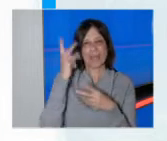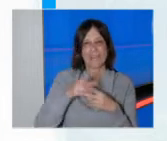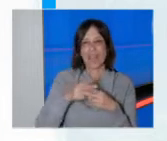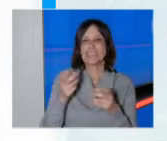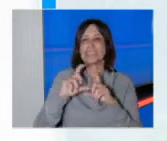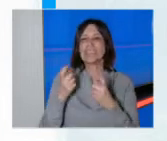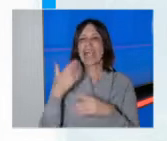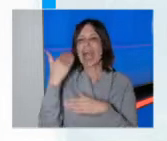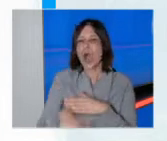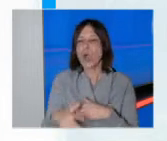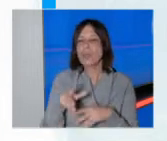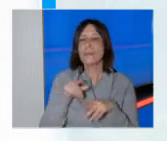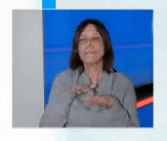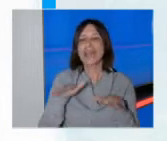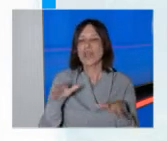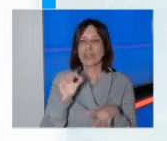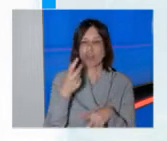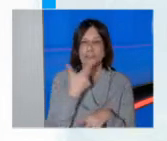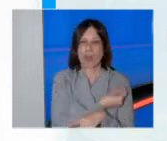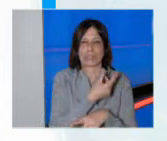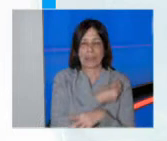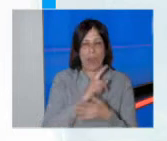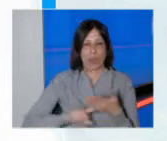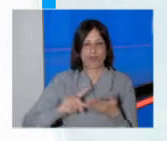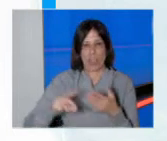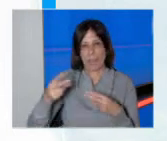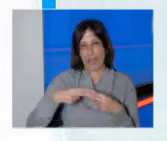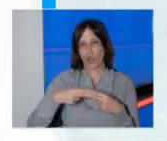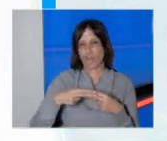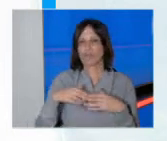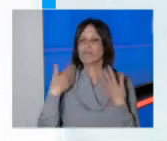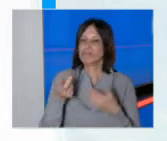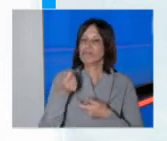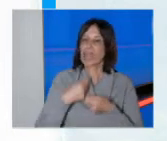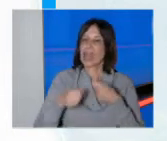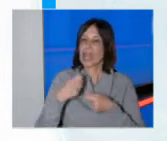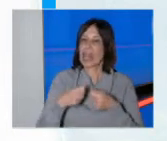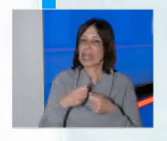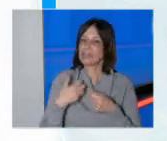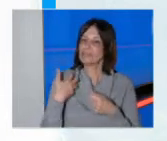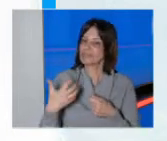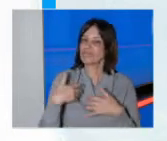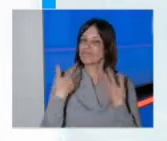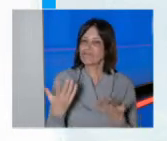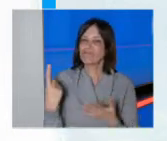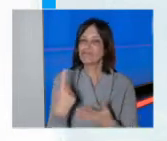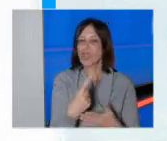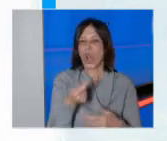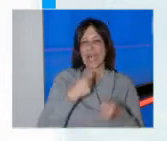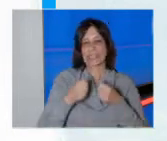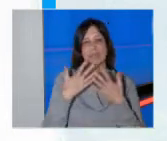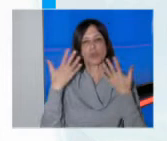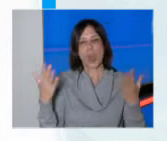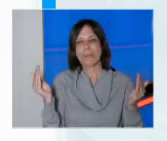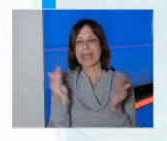2, מיליוני מחוסנים בחודשיים הקרובים, 3, מתן מענה כלכלי נדיב, ונכון לכל העסקים הקטנים והגדולים.